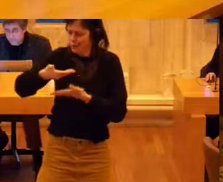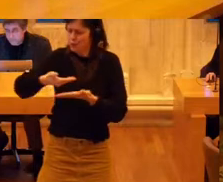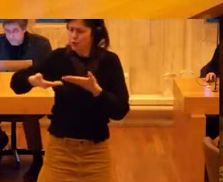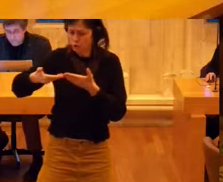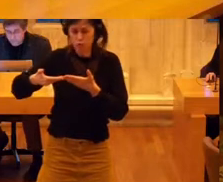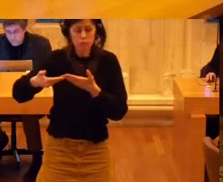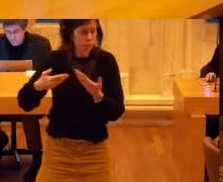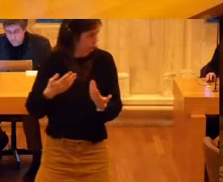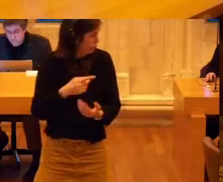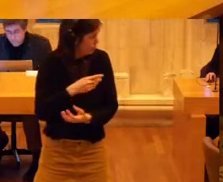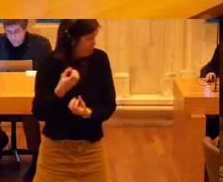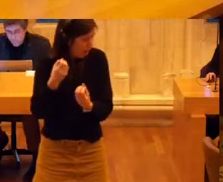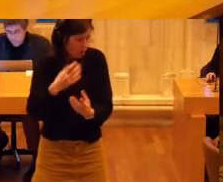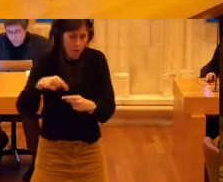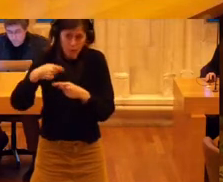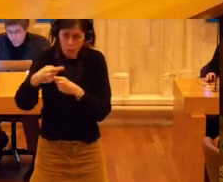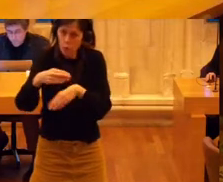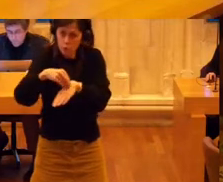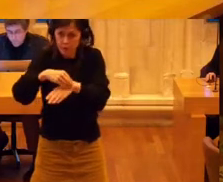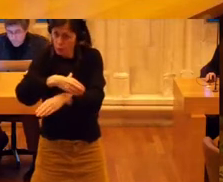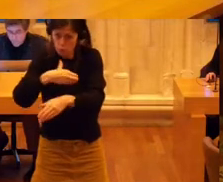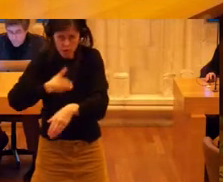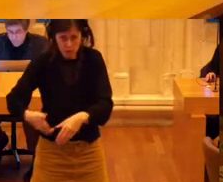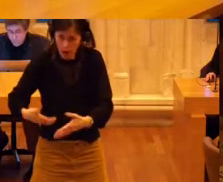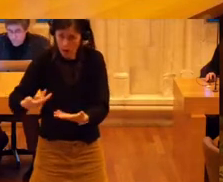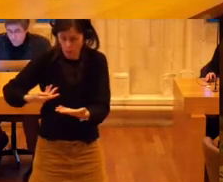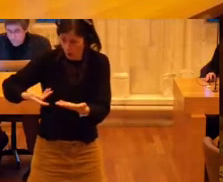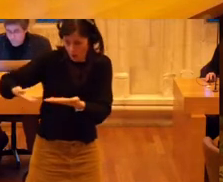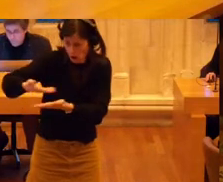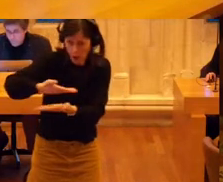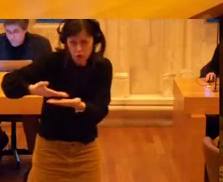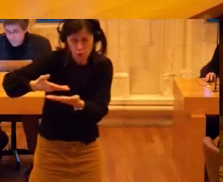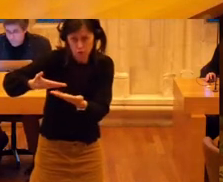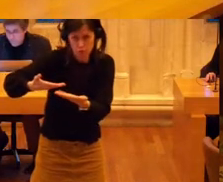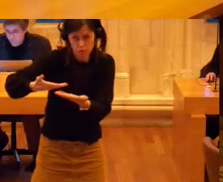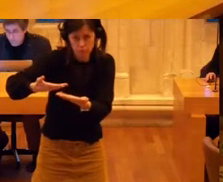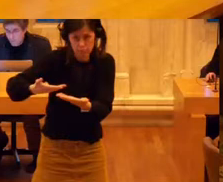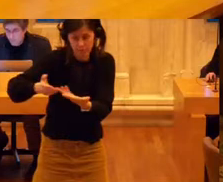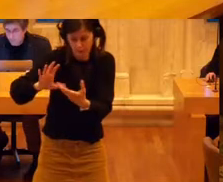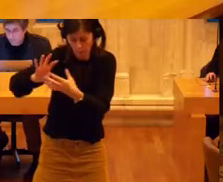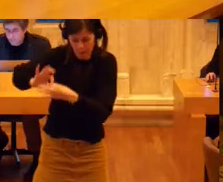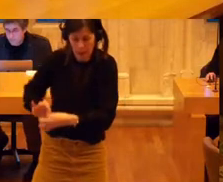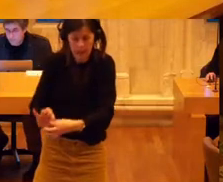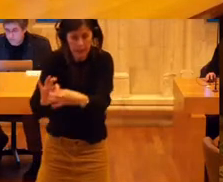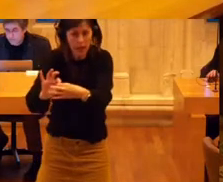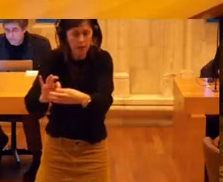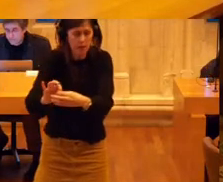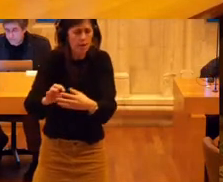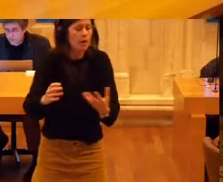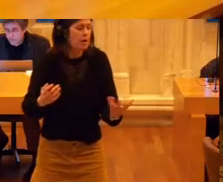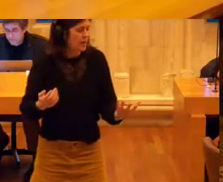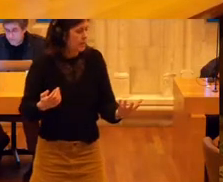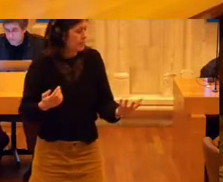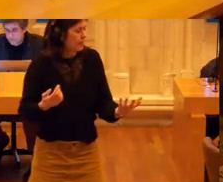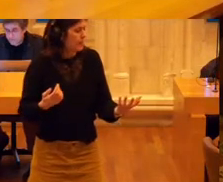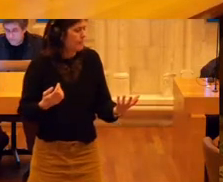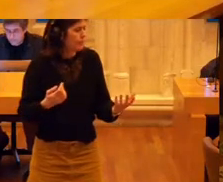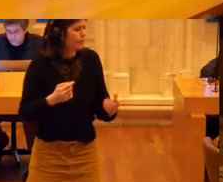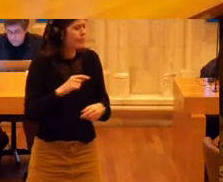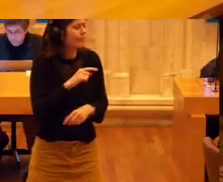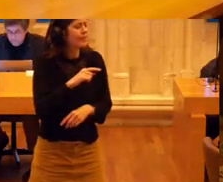déjà posé cette question. Et je m'étais allé regarder lorsque vous étiez